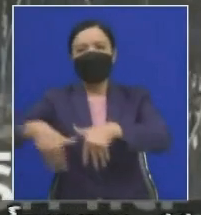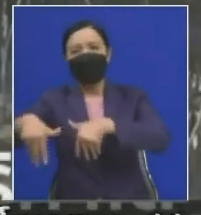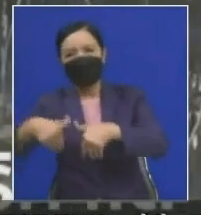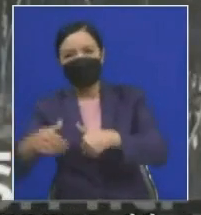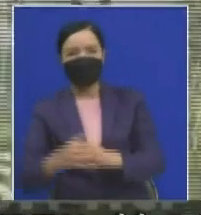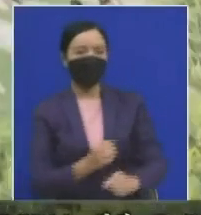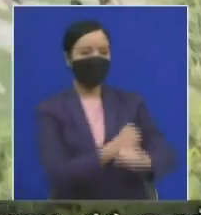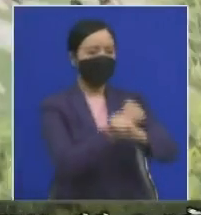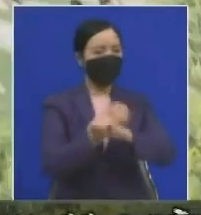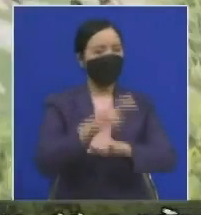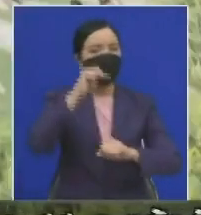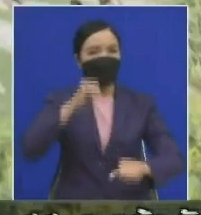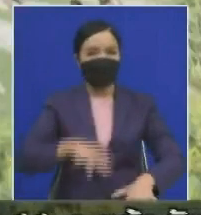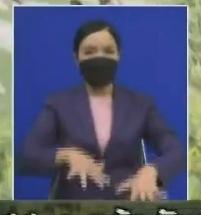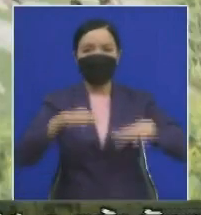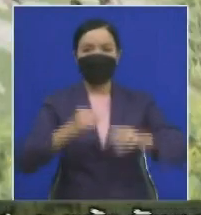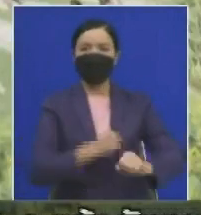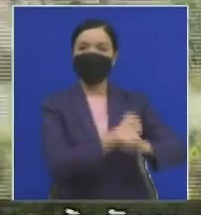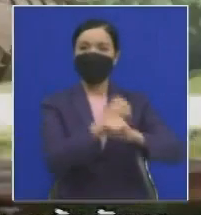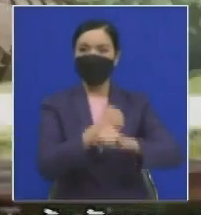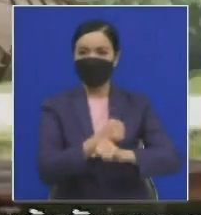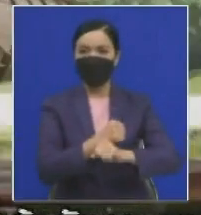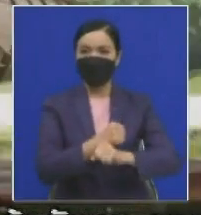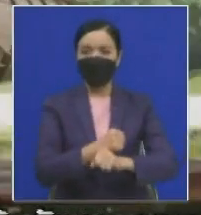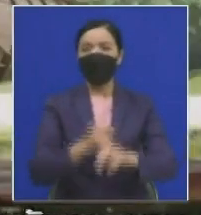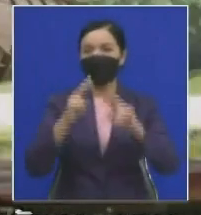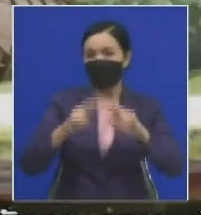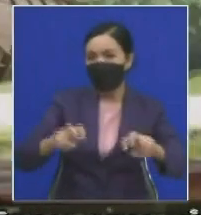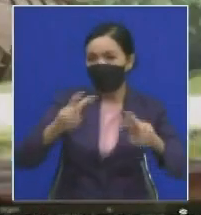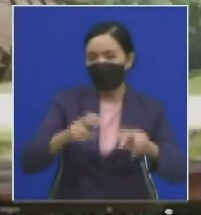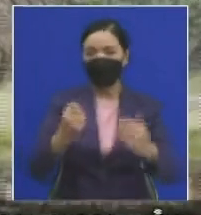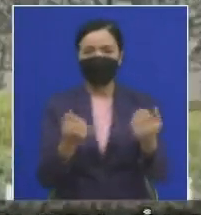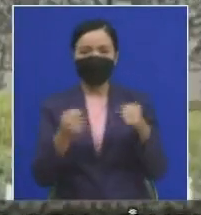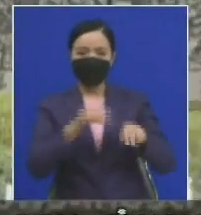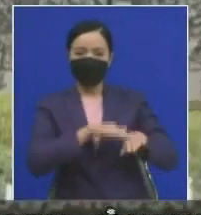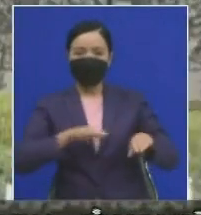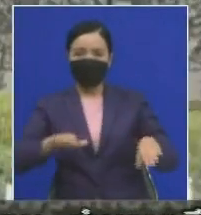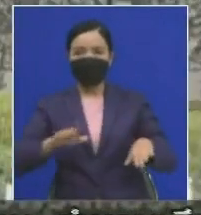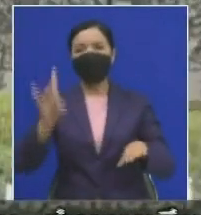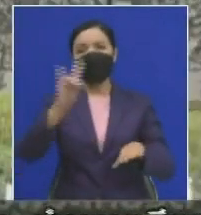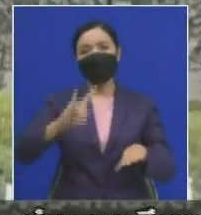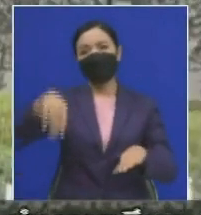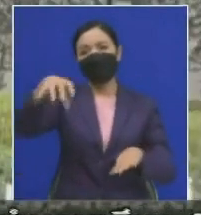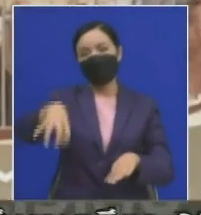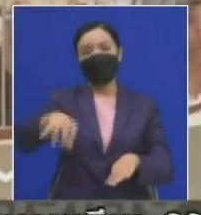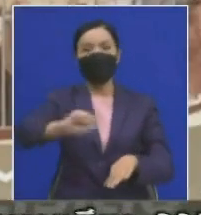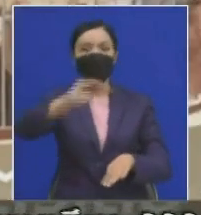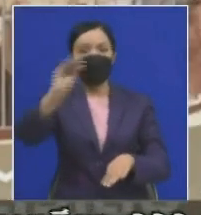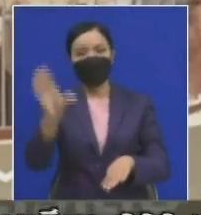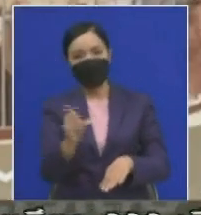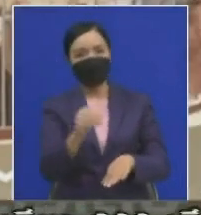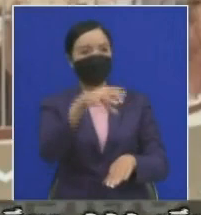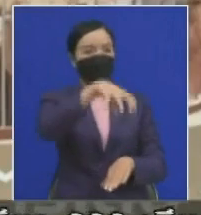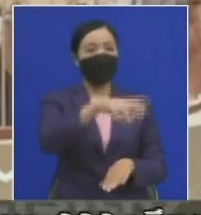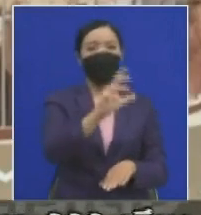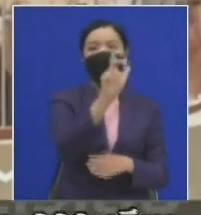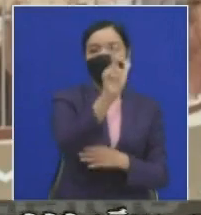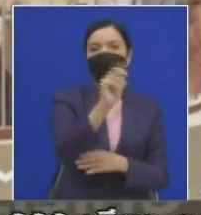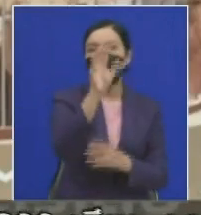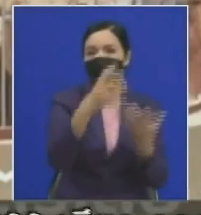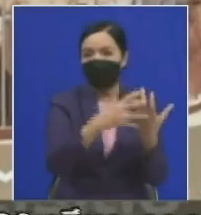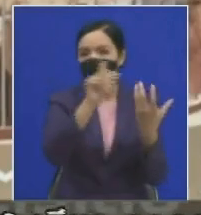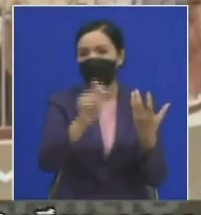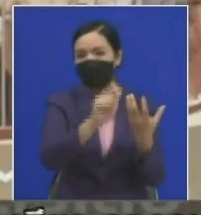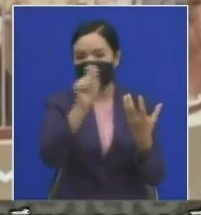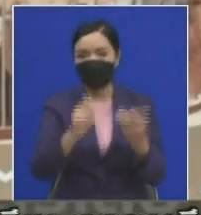พืนที่ป้องกน้ำถ่วมพื้นทวิจัย่นจอดรถ่นจัดแสงสตวโน Africaโซน Asia โซน Australia